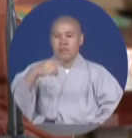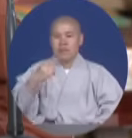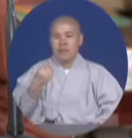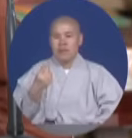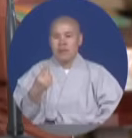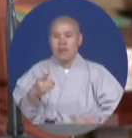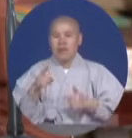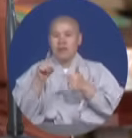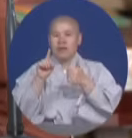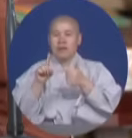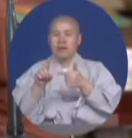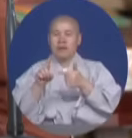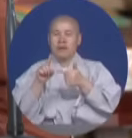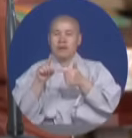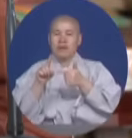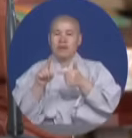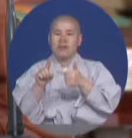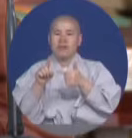도로다